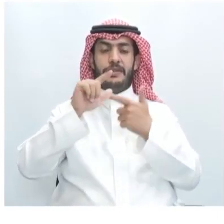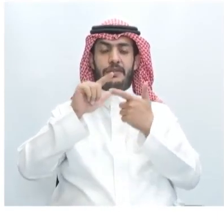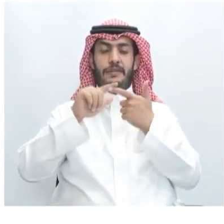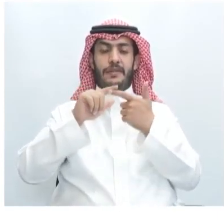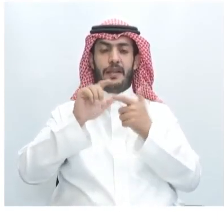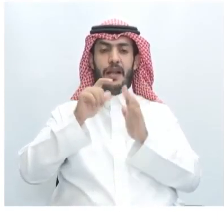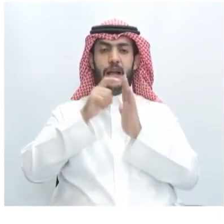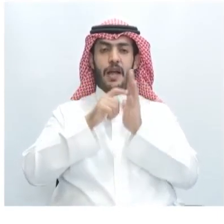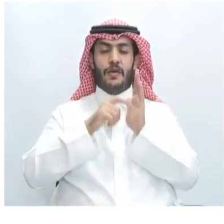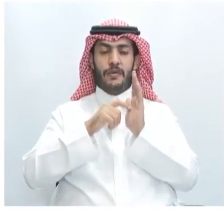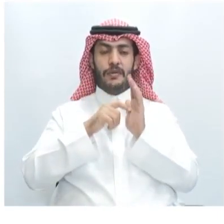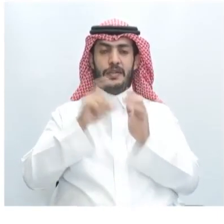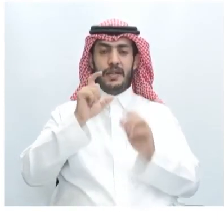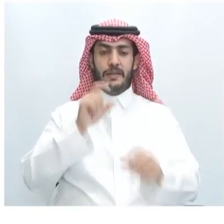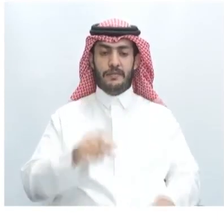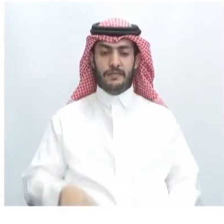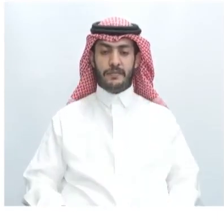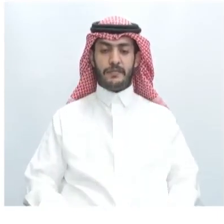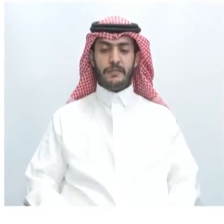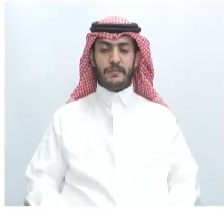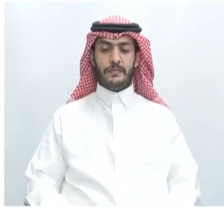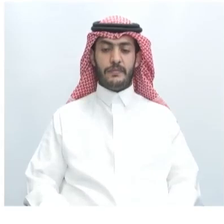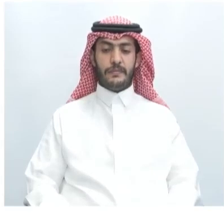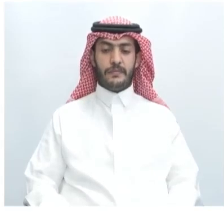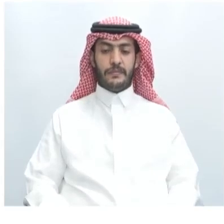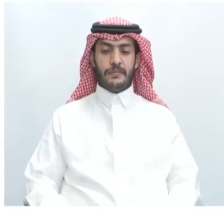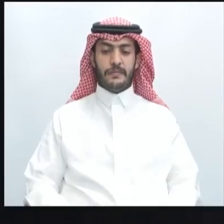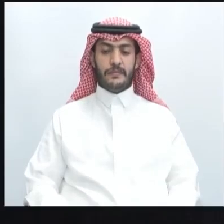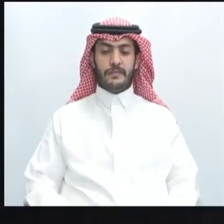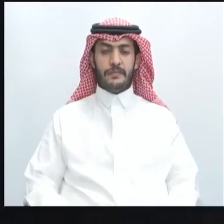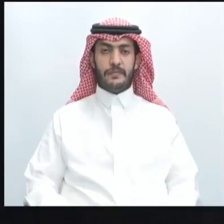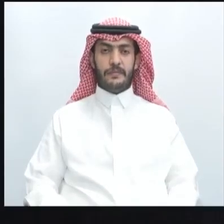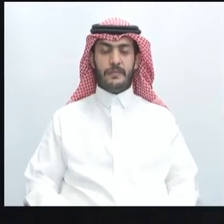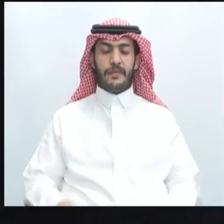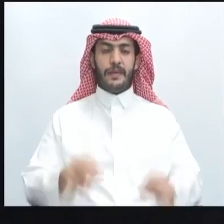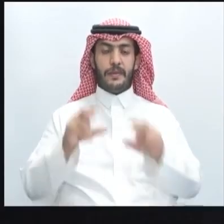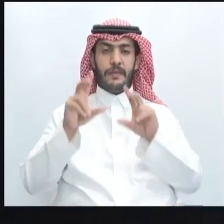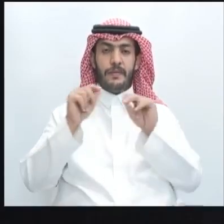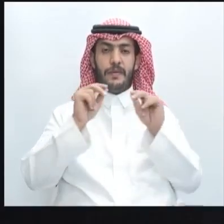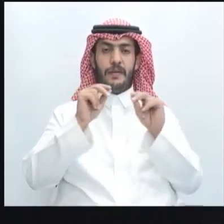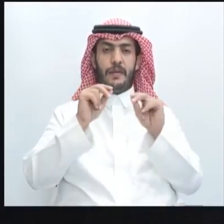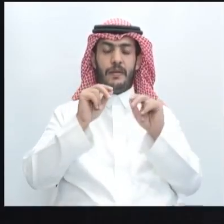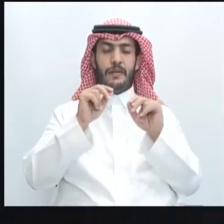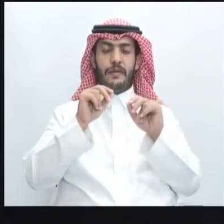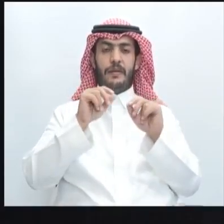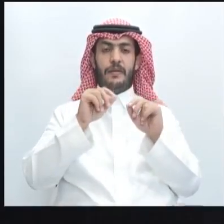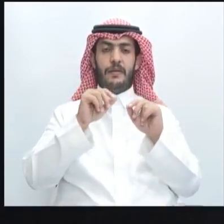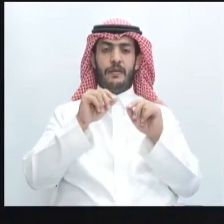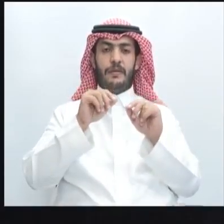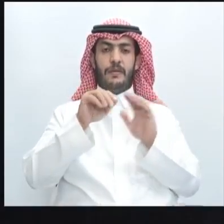القوانين الاسلاميه فاذا نقول من مثل ماذا مثل قول الله عز وجل